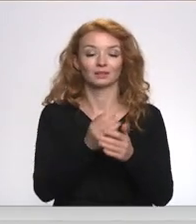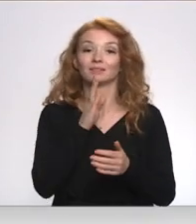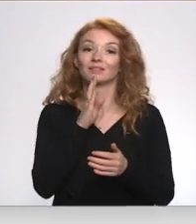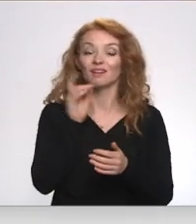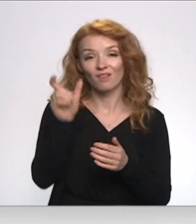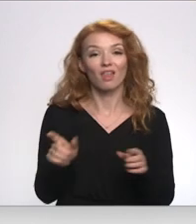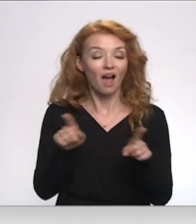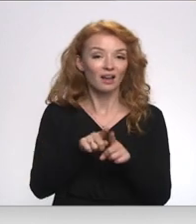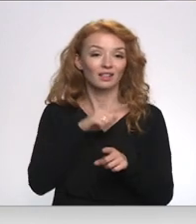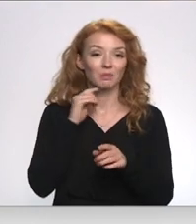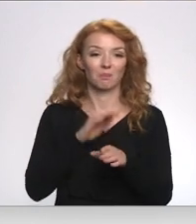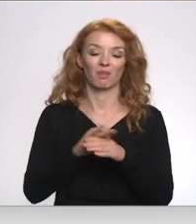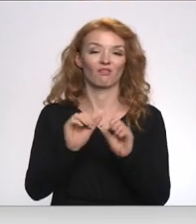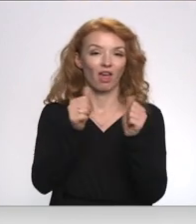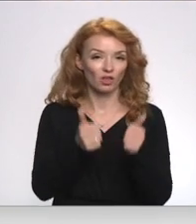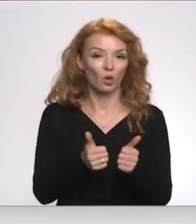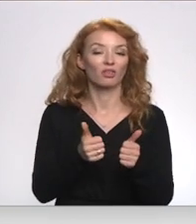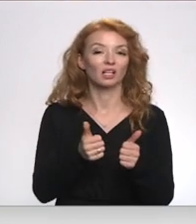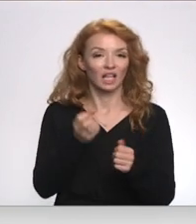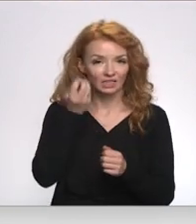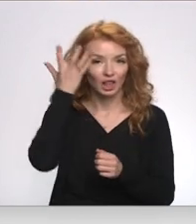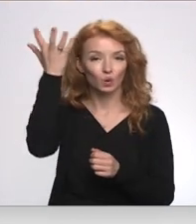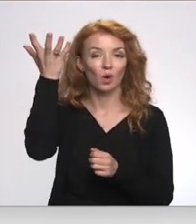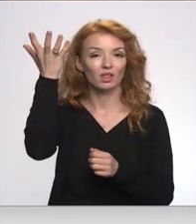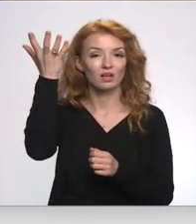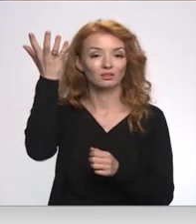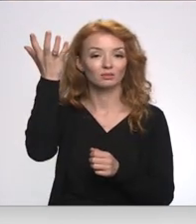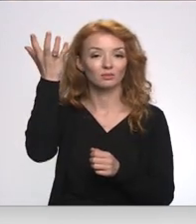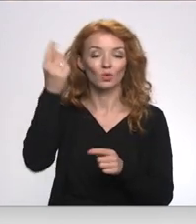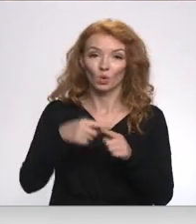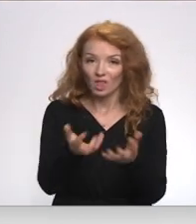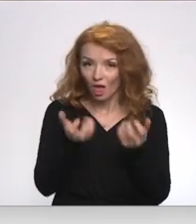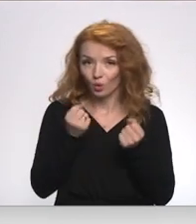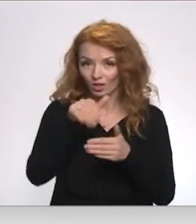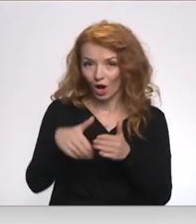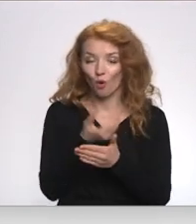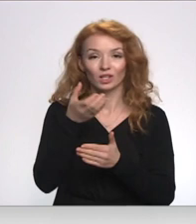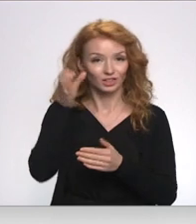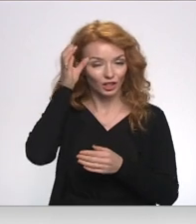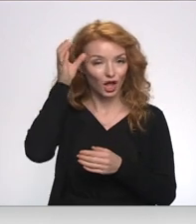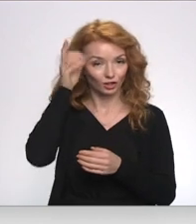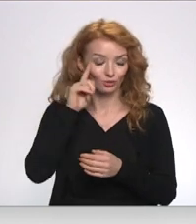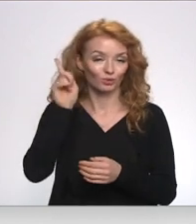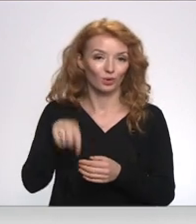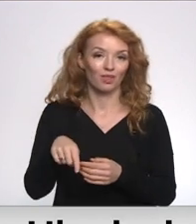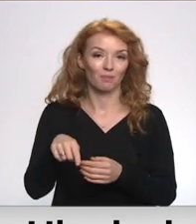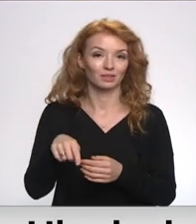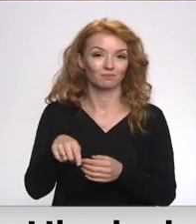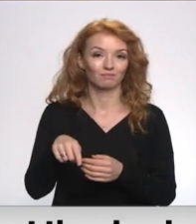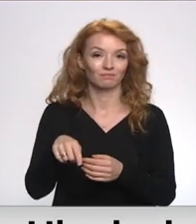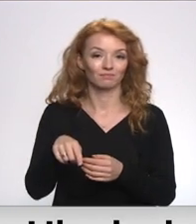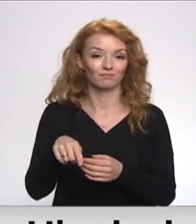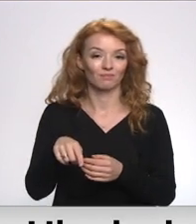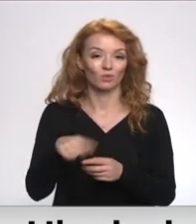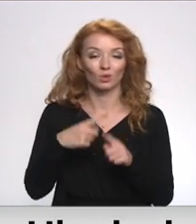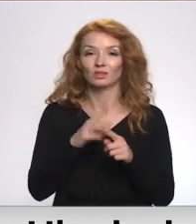grib pilnveidoties, tā kā izglītoties un iegūt jaunas zināšanas, protams. Un